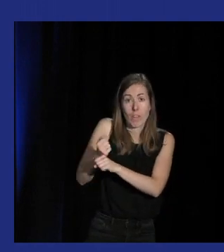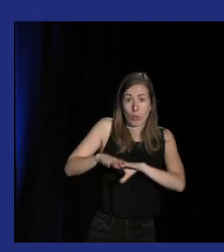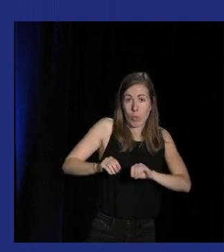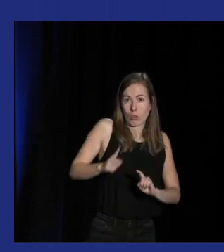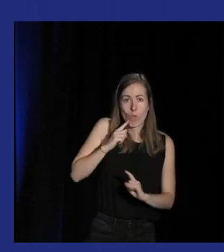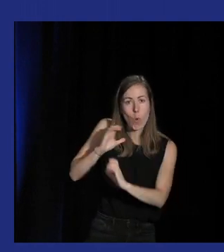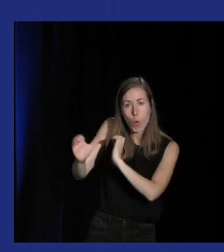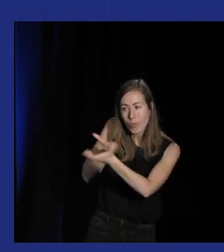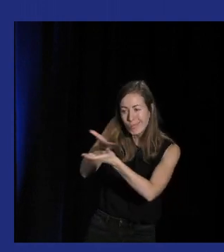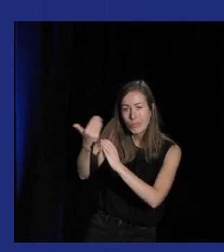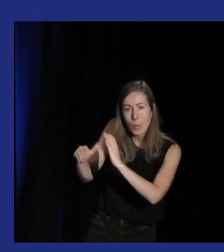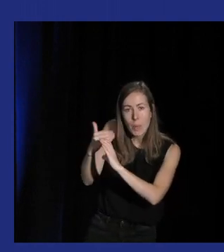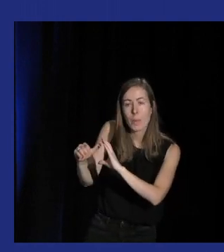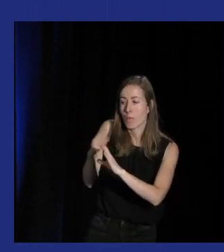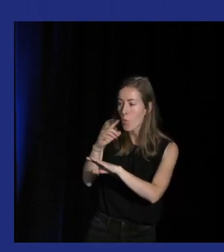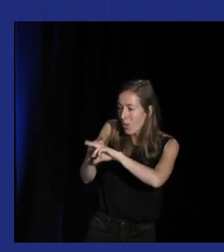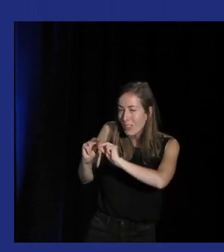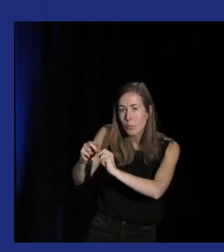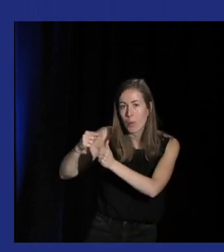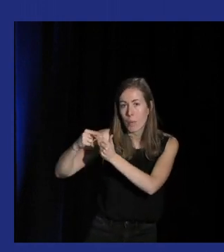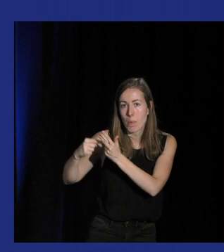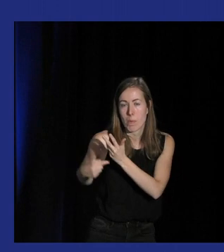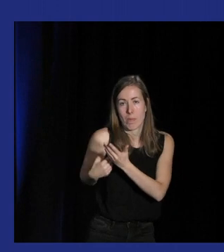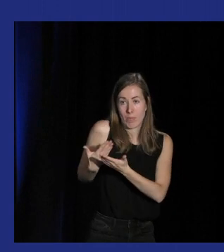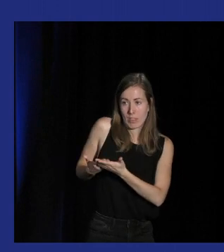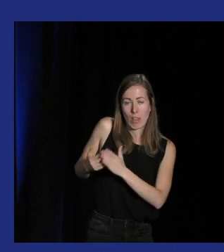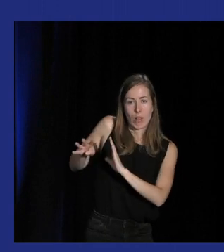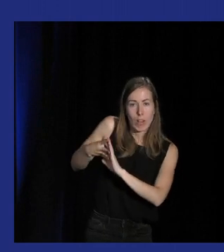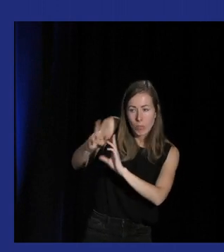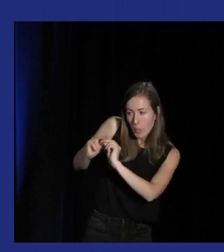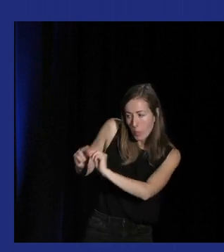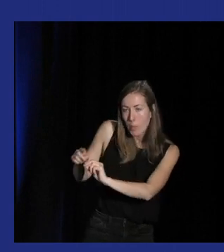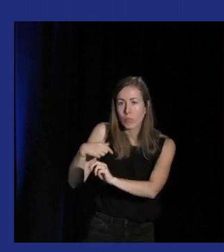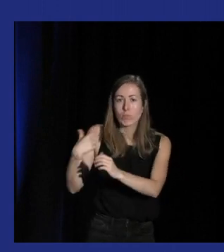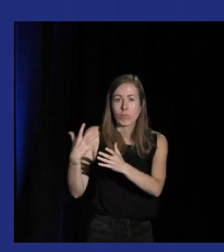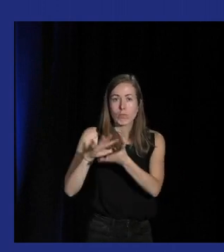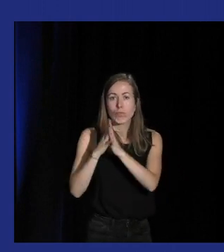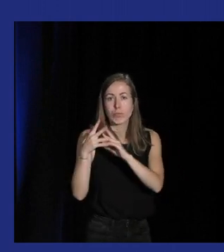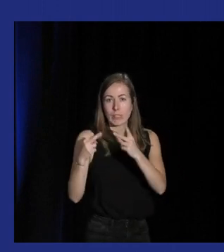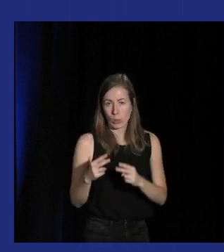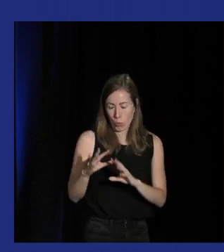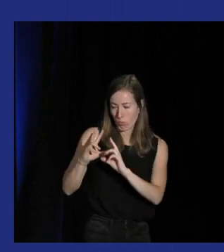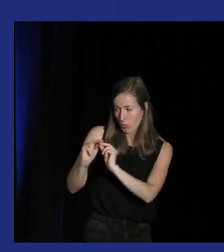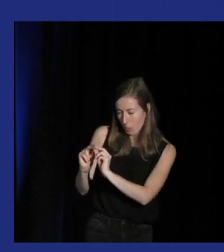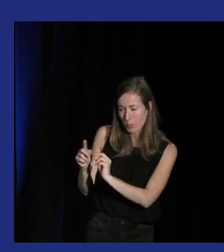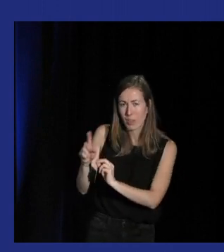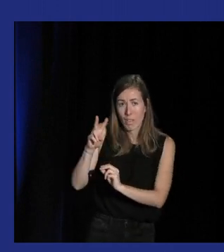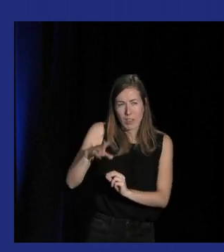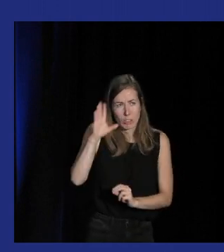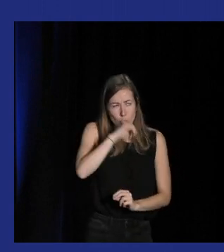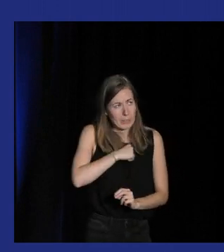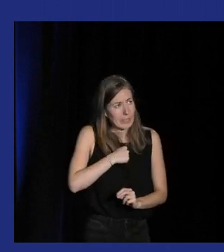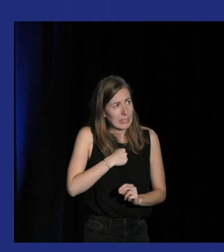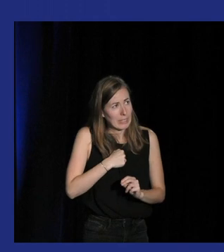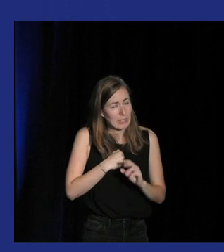fallait communiquer avec elle pour un peu les guider dans la composition et l'intégration mais je sais plus en fait je sais même plus